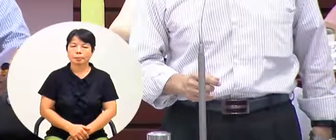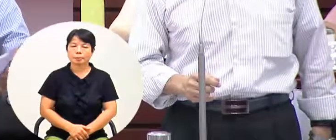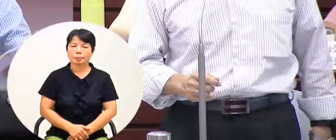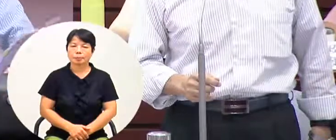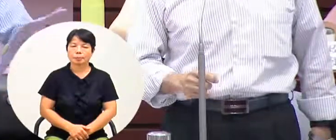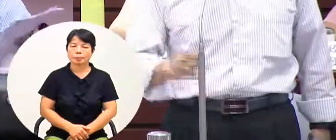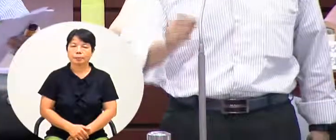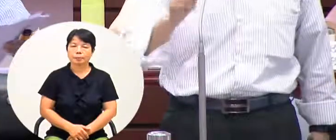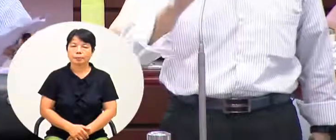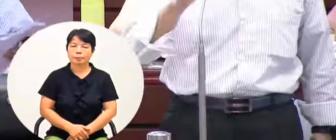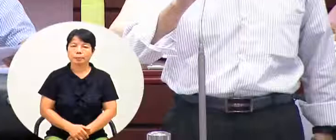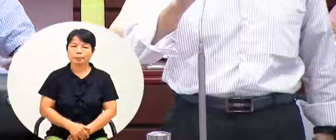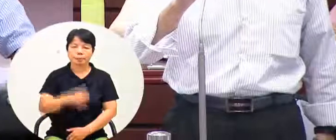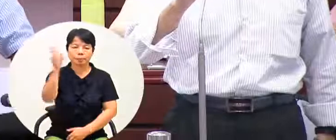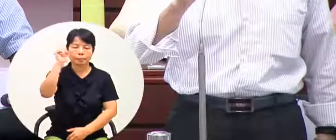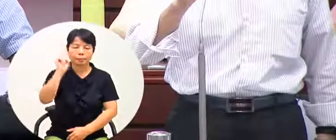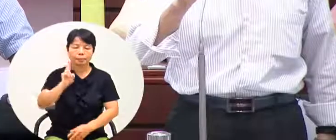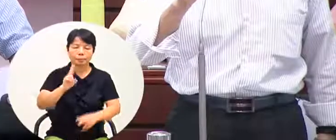是。